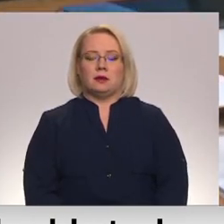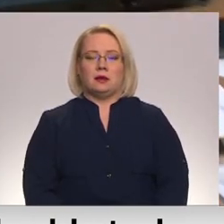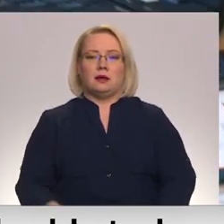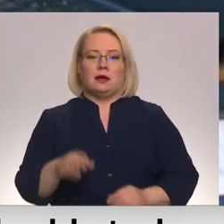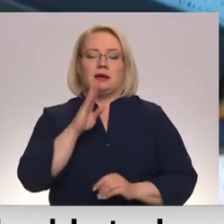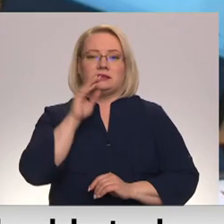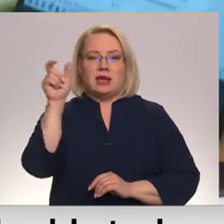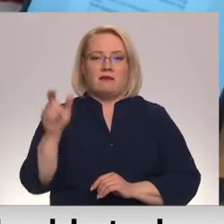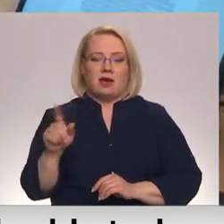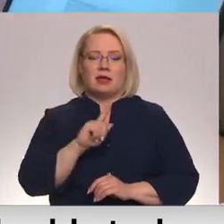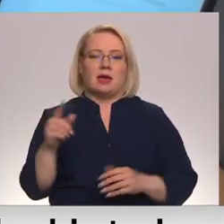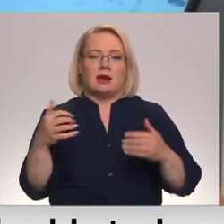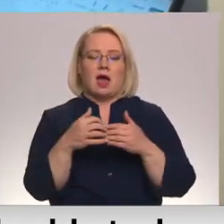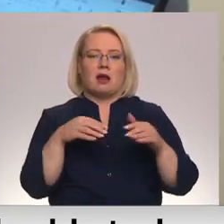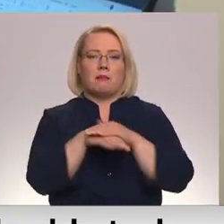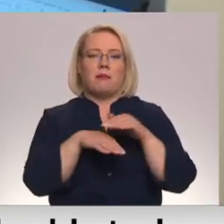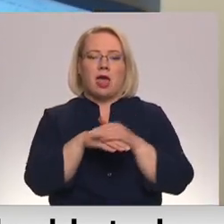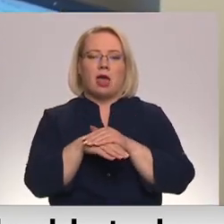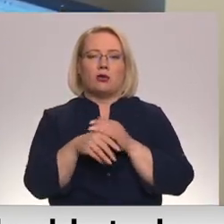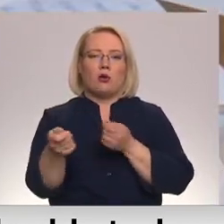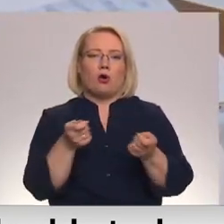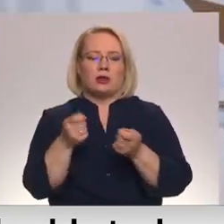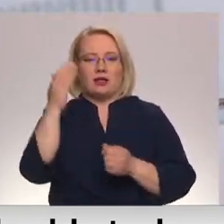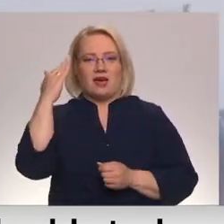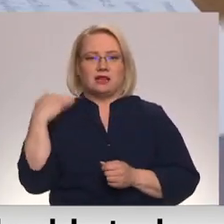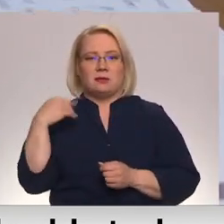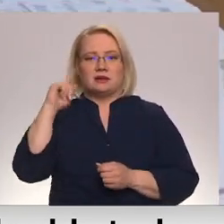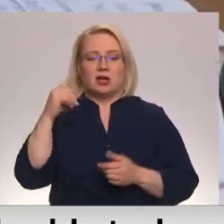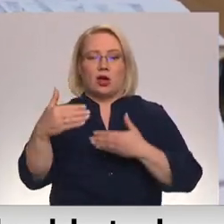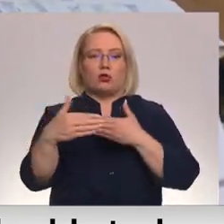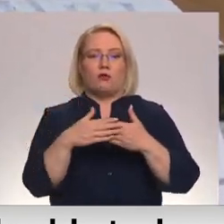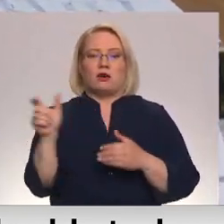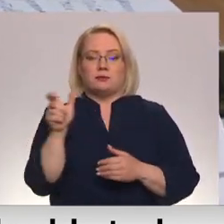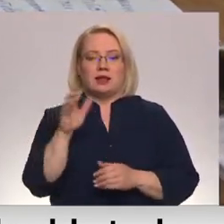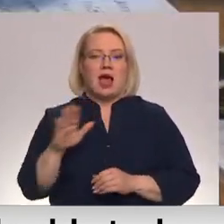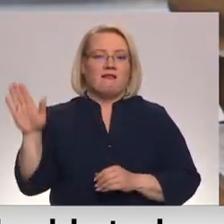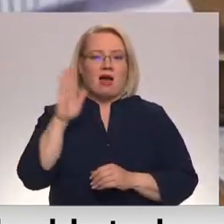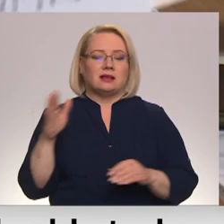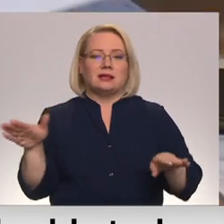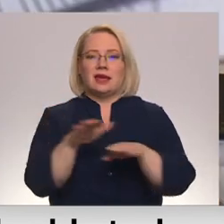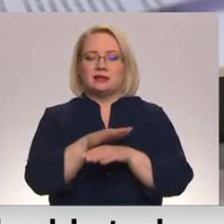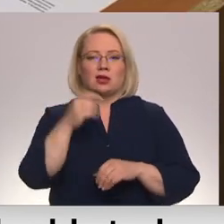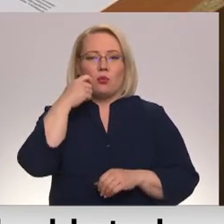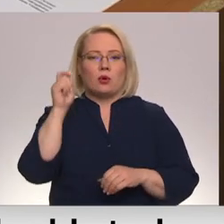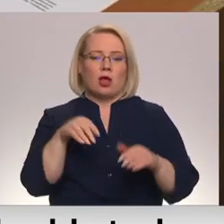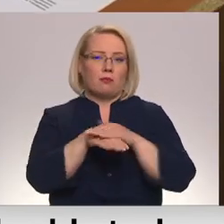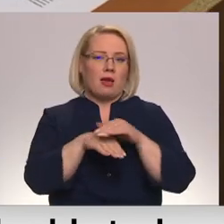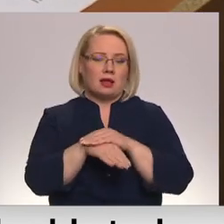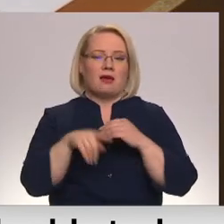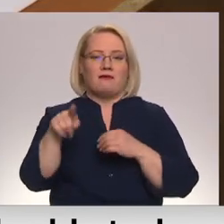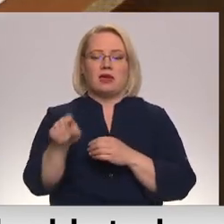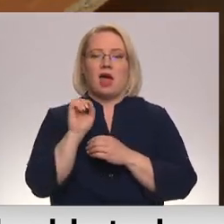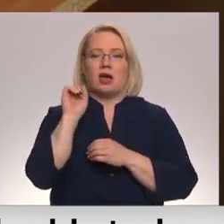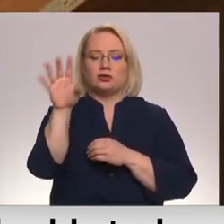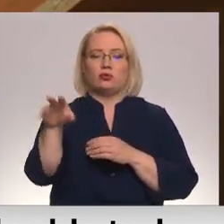Irina ir Ukrainas kara bēgļu koordinātora Ventspilī. Zinot, ka tuvojas brīdis, kad valsts vairs neseks tēriņus ukraiņu bēgļiem, viņa nosūtījusi